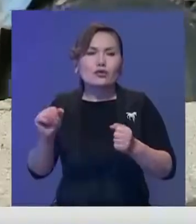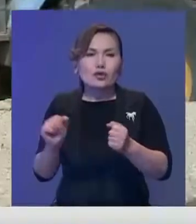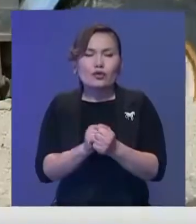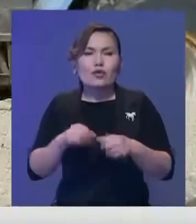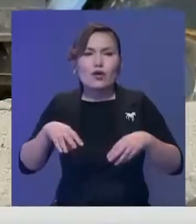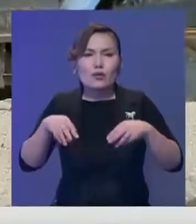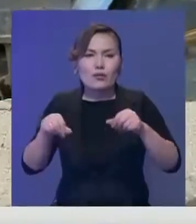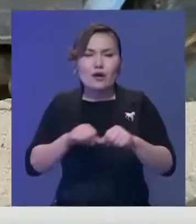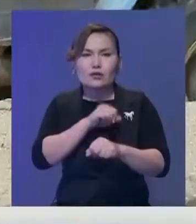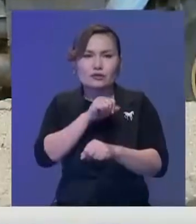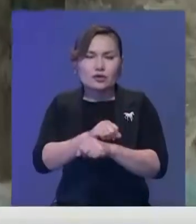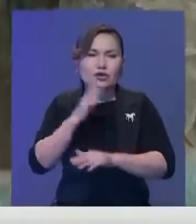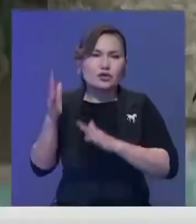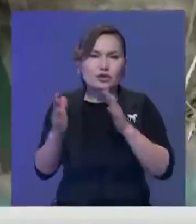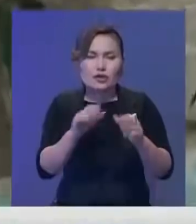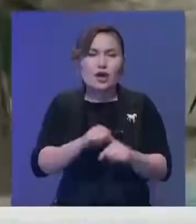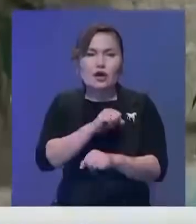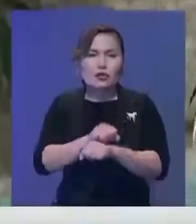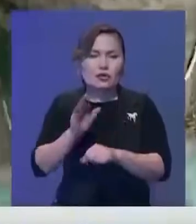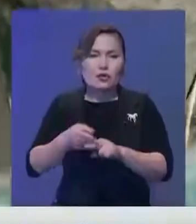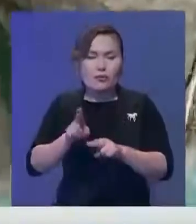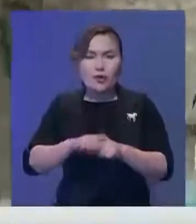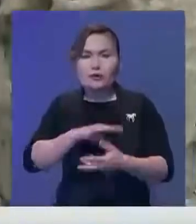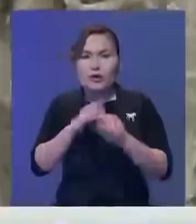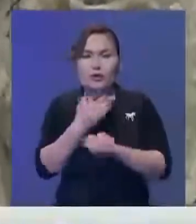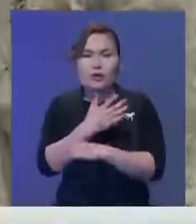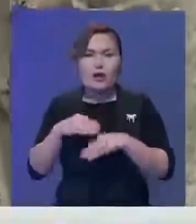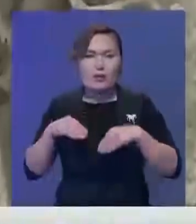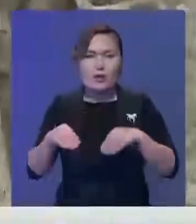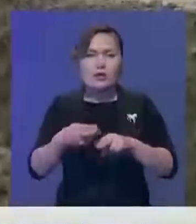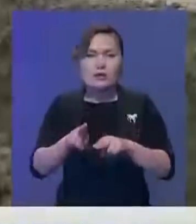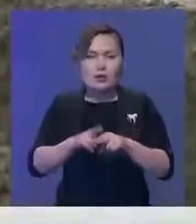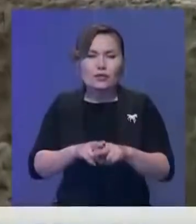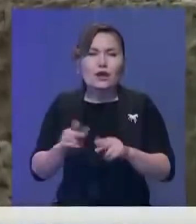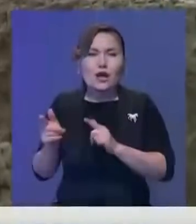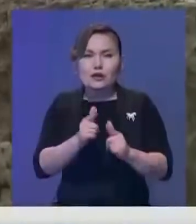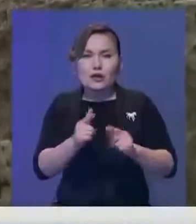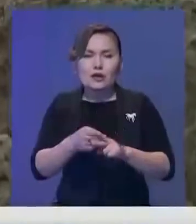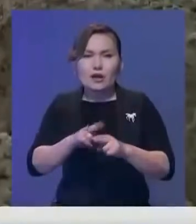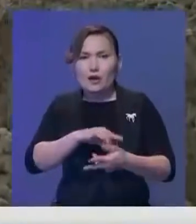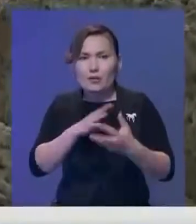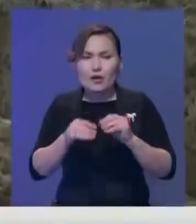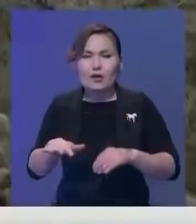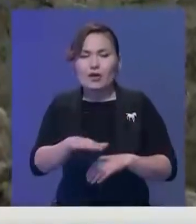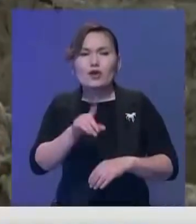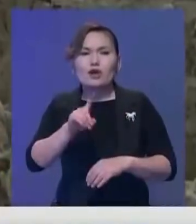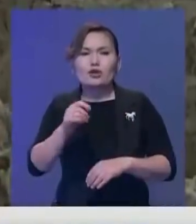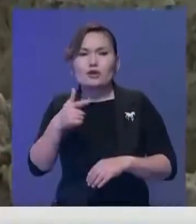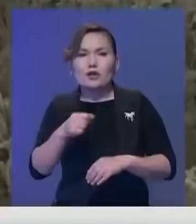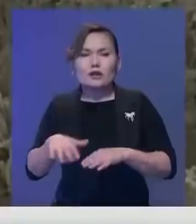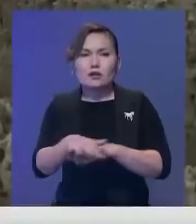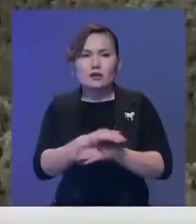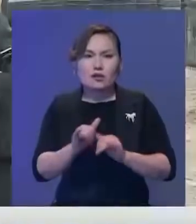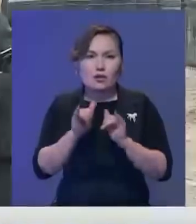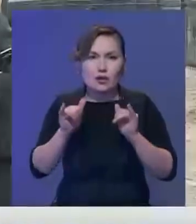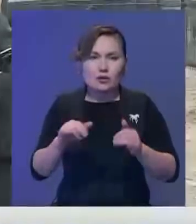көрінеді. Сондықтан өңір орманшылары томар тамырын тереңге жаятын ағаш көшеттерін дайындайтын тұқымбақ аумағын 100 гектарға дейін ұлғайтып